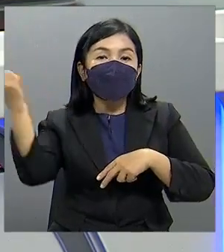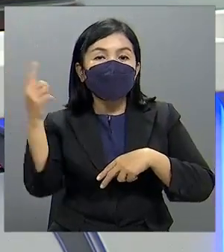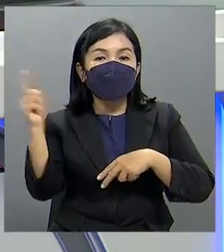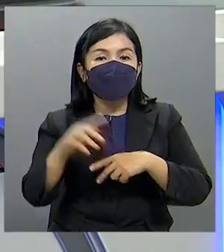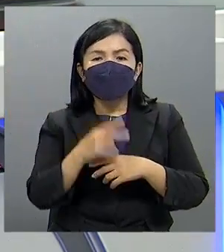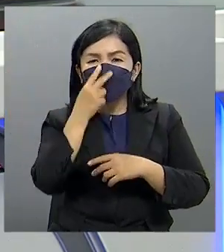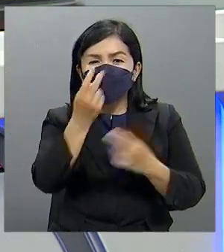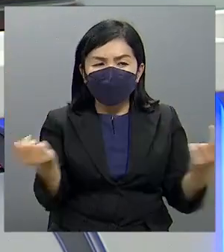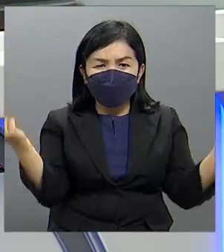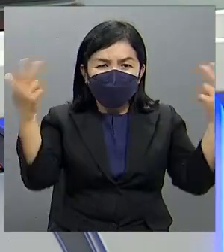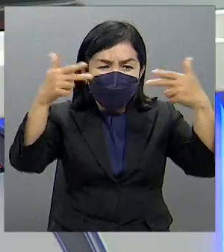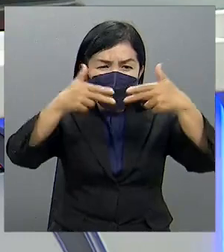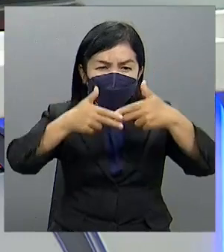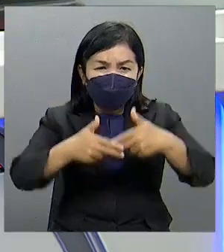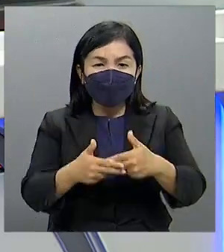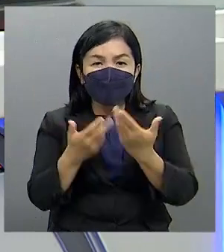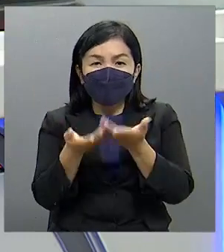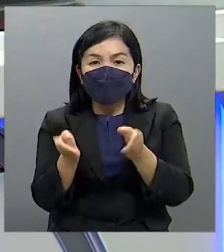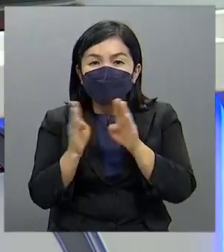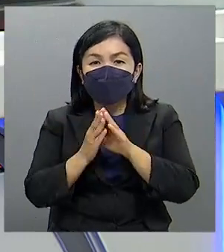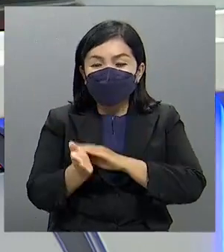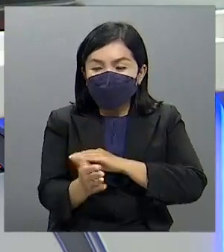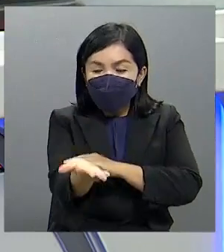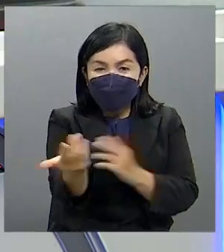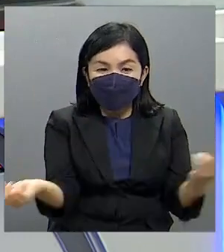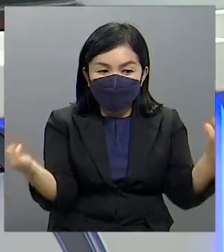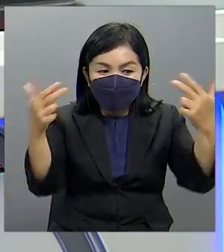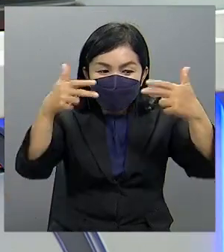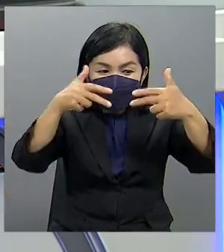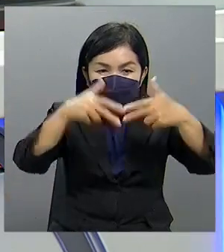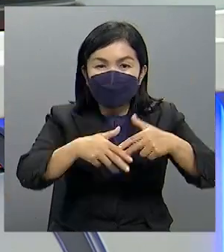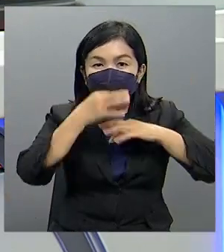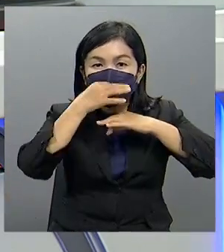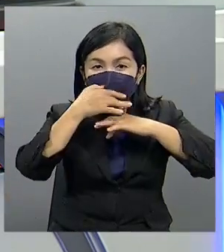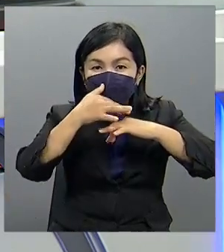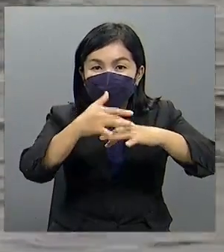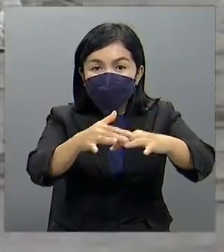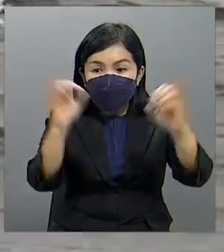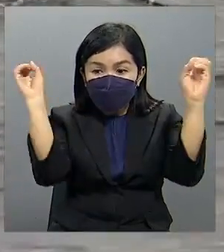ปพบว่ามีครอบครัวบรูด้าเข้ามาหากินที่ปากอ่าวแม่กลองไม่เคยเกิดขึ้นมาก่อนค่ะ